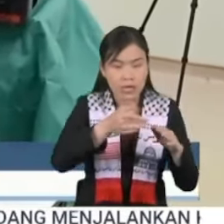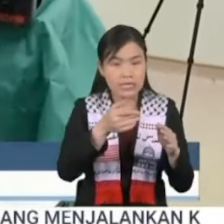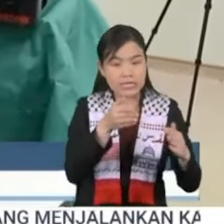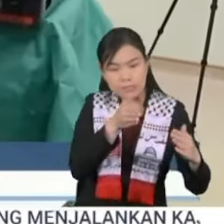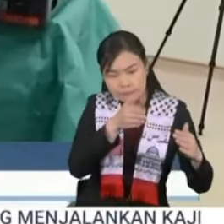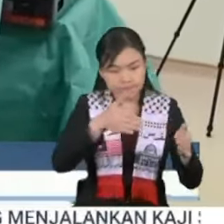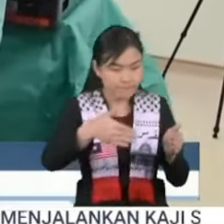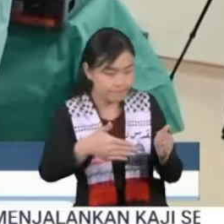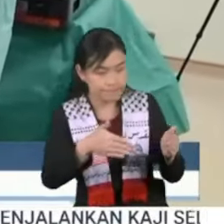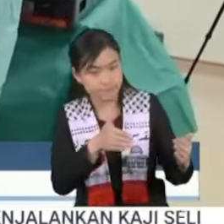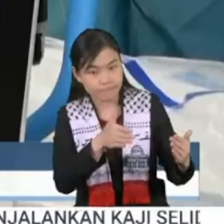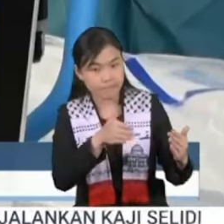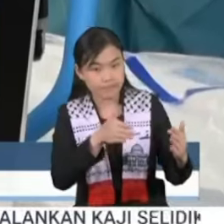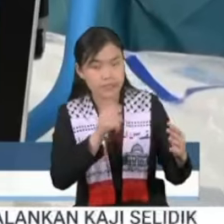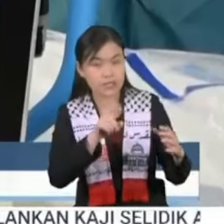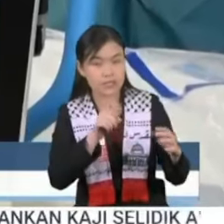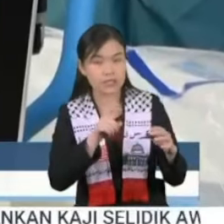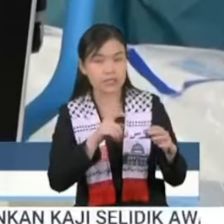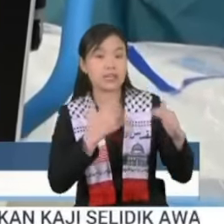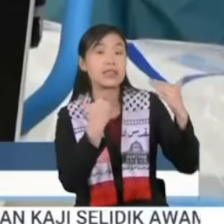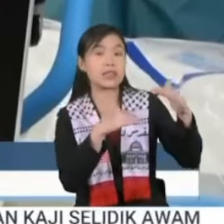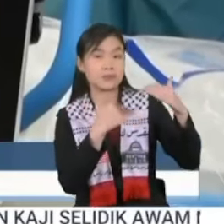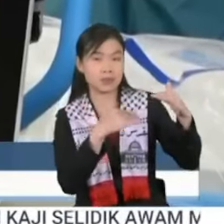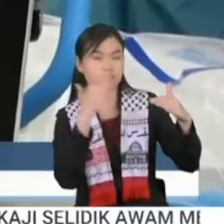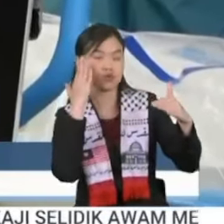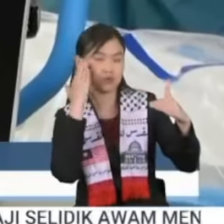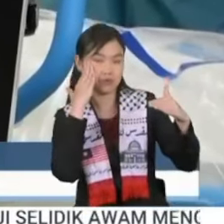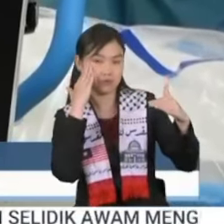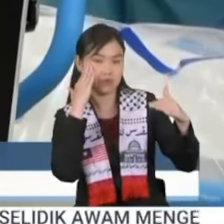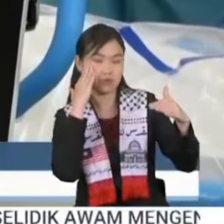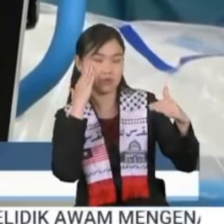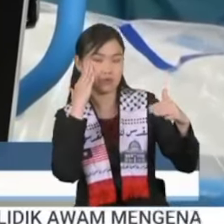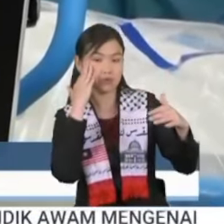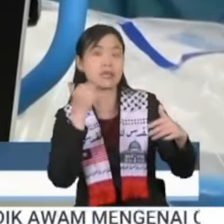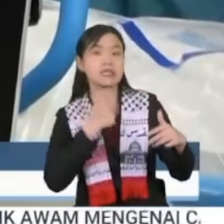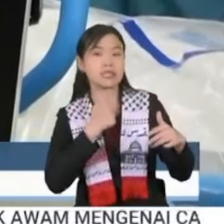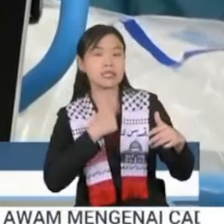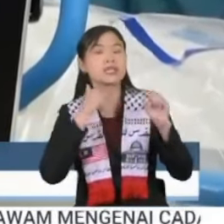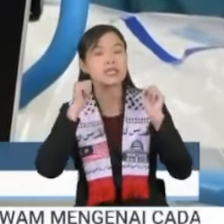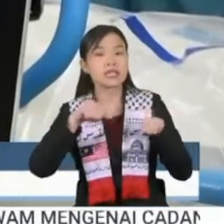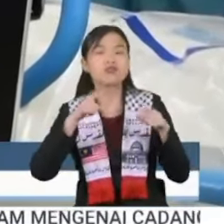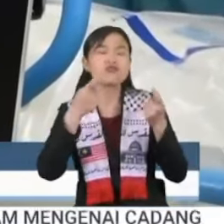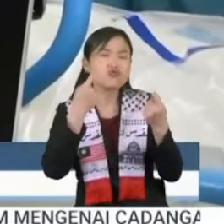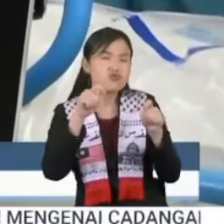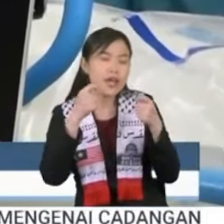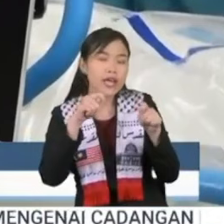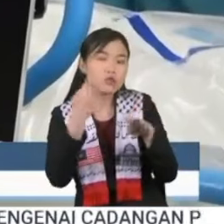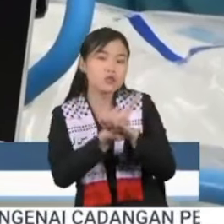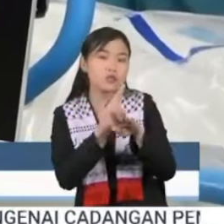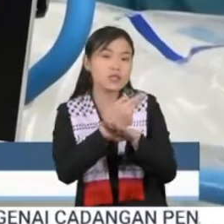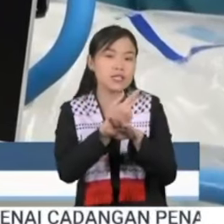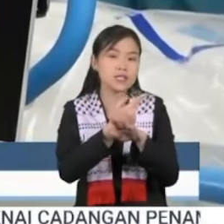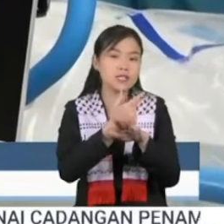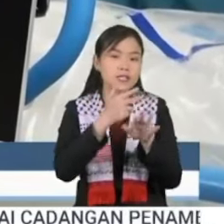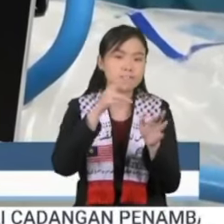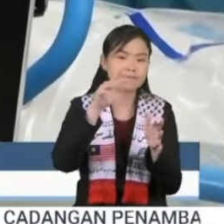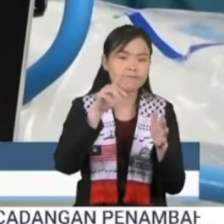gerak sebelum dislokasi. You sendiri boleh simulate dalam software, boleh main dalam software, sudah tahu